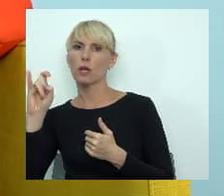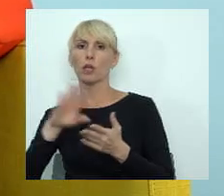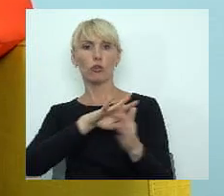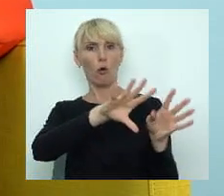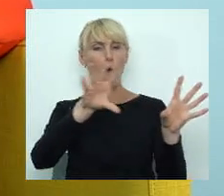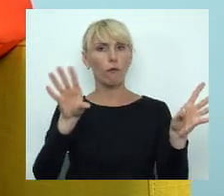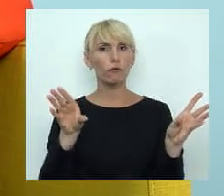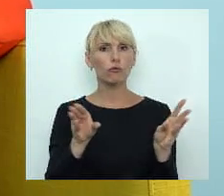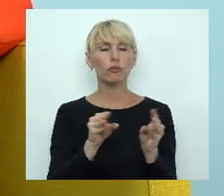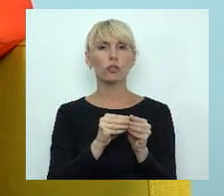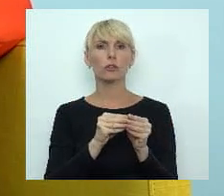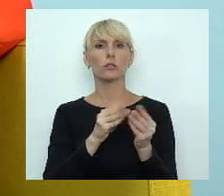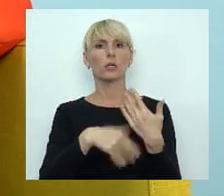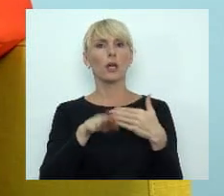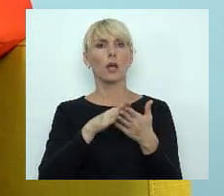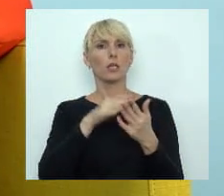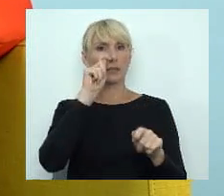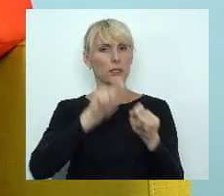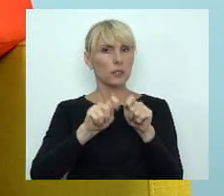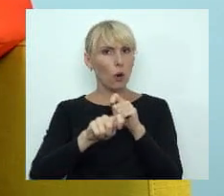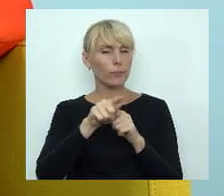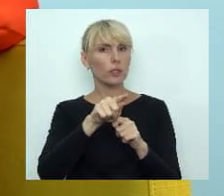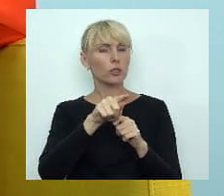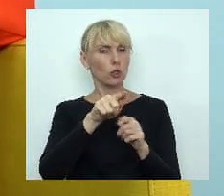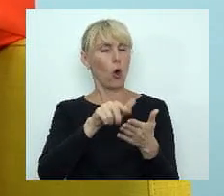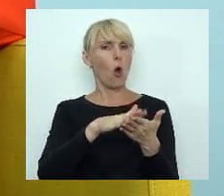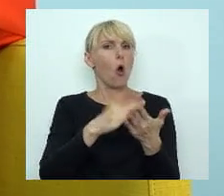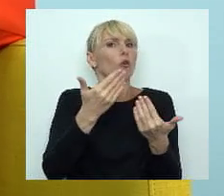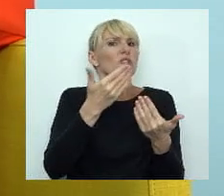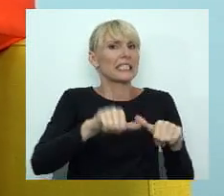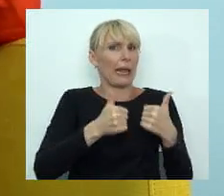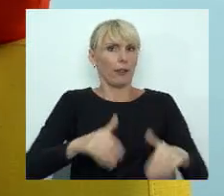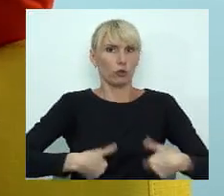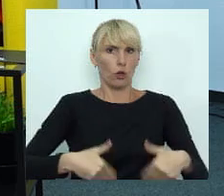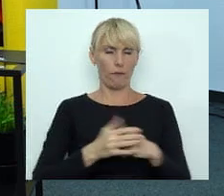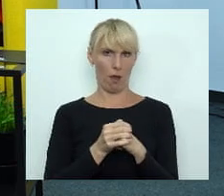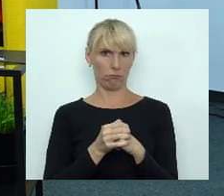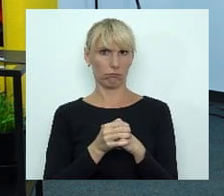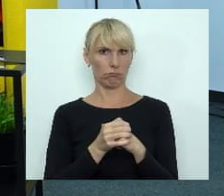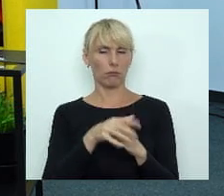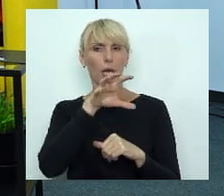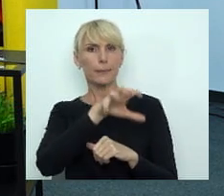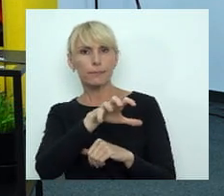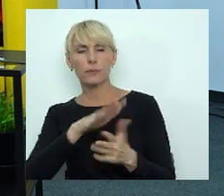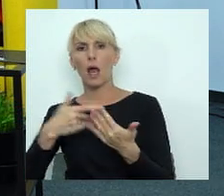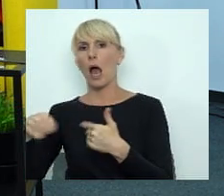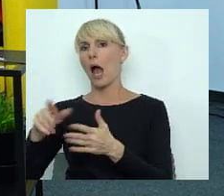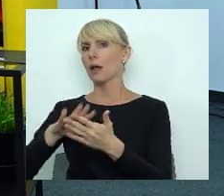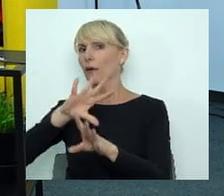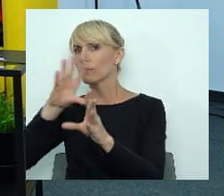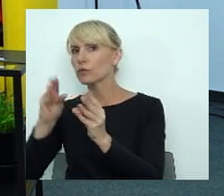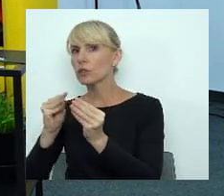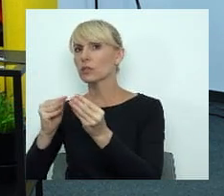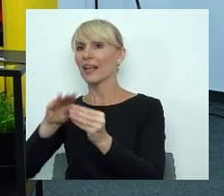informacjami związanymi w jakimś stopniu ze stanem naszego zdrowia. No to gdzie są dane zwykłe? Dane zwykłe to wszystkie te, które nie zostały wymienione